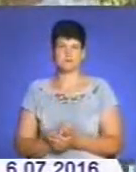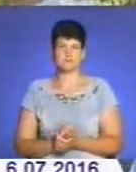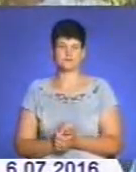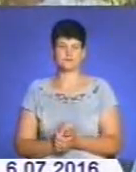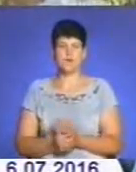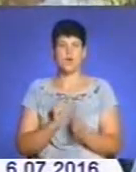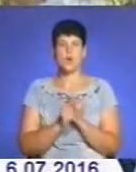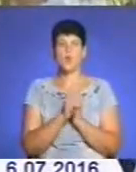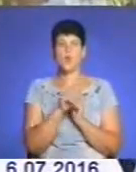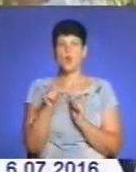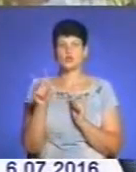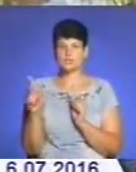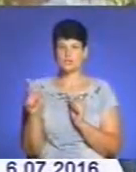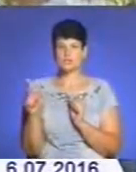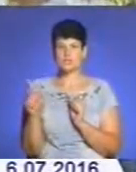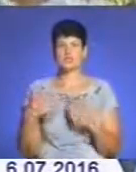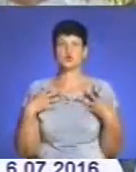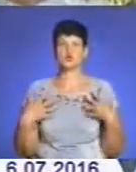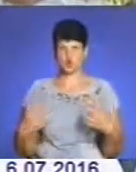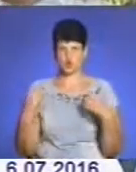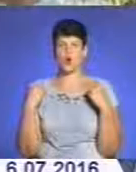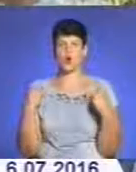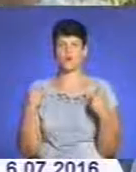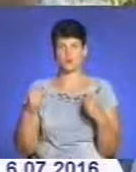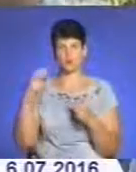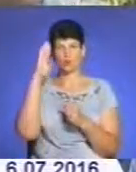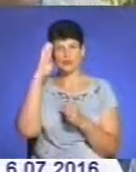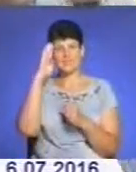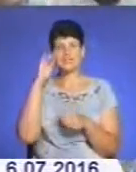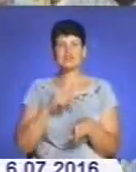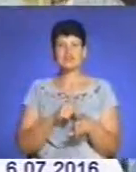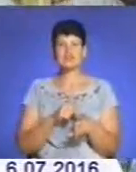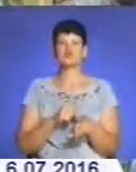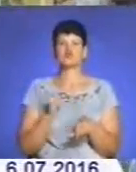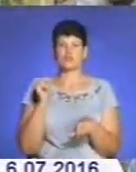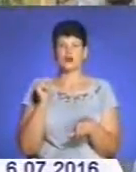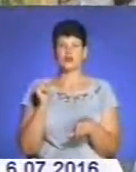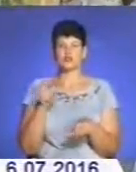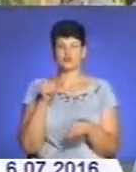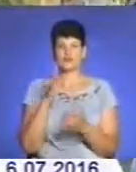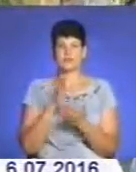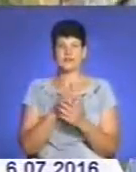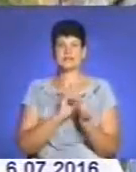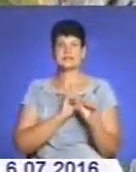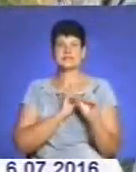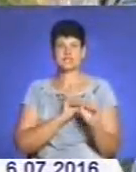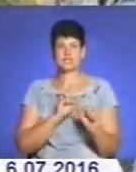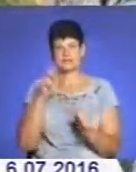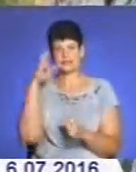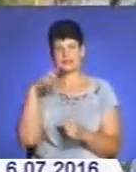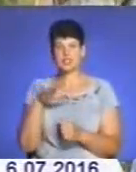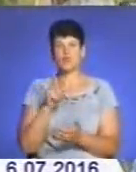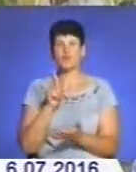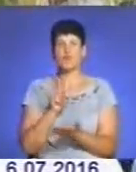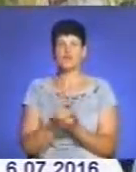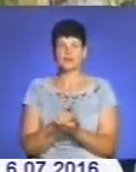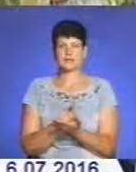Кожен здоровий мужчина, який відчуває те, що він має захищати державу, повинен